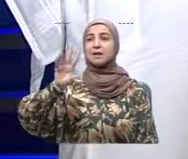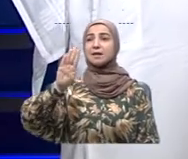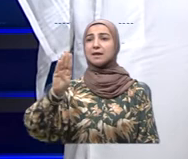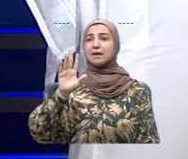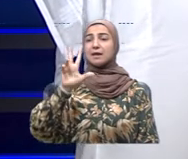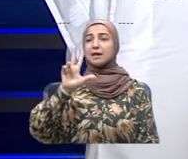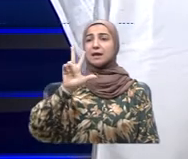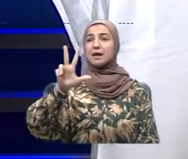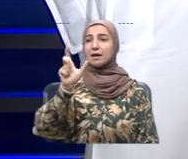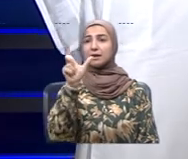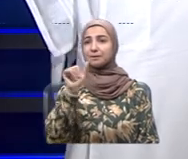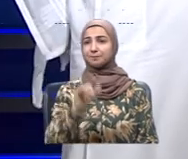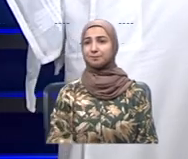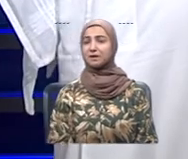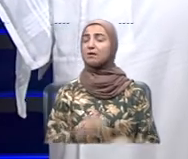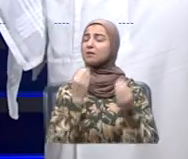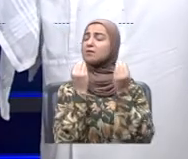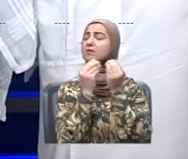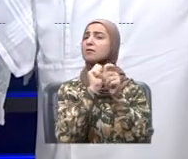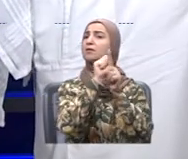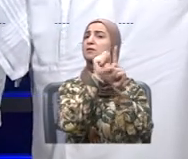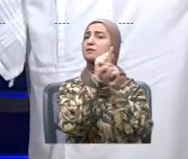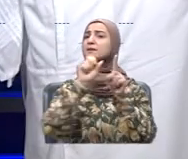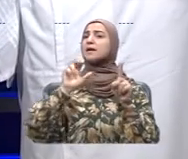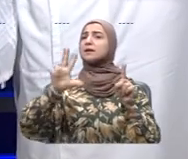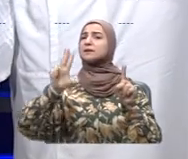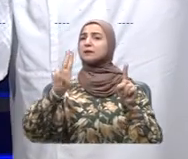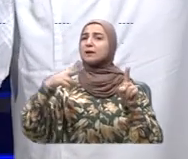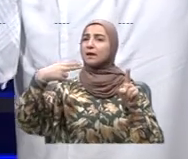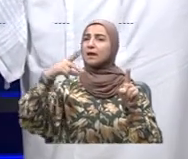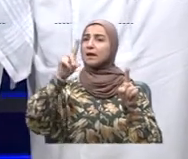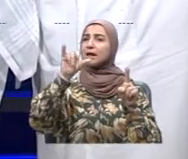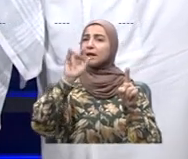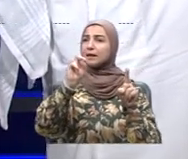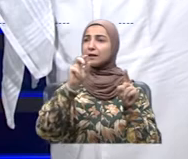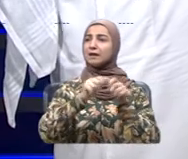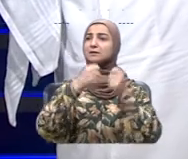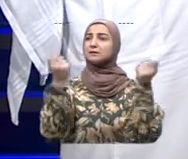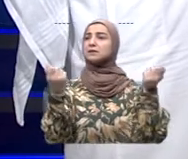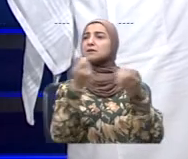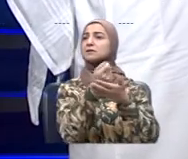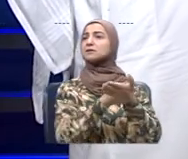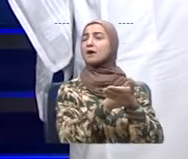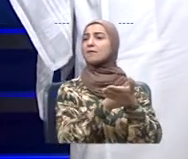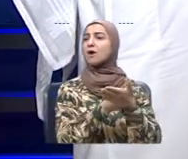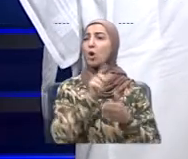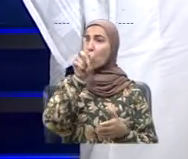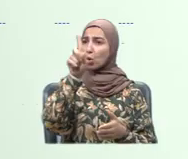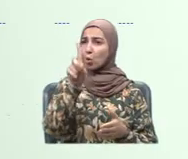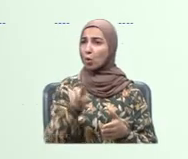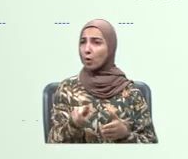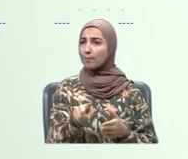إلى التعليق الصحفي. أما اليوم فسوف تتعرف على جودة الأدب